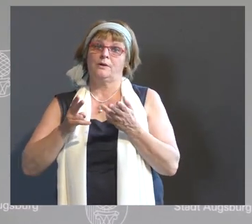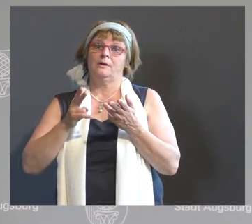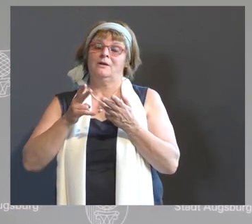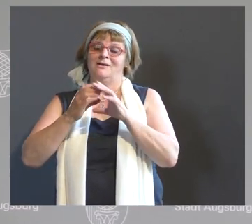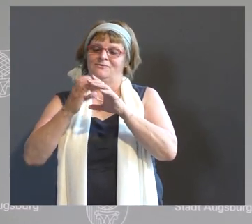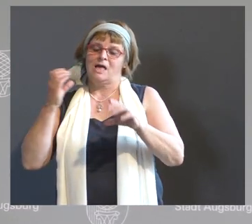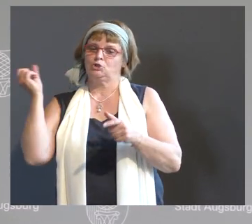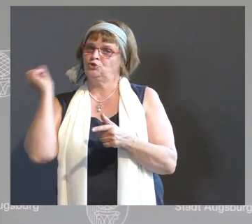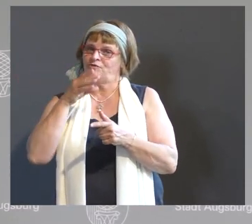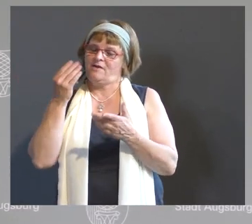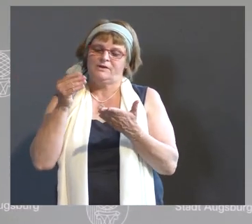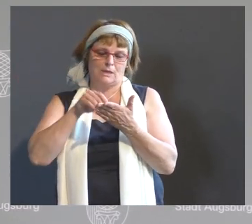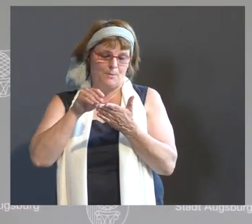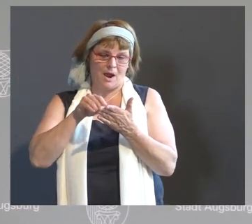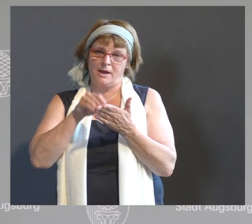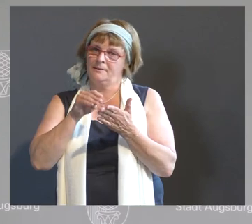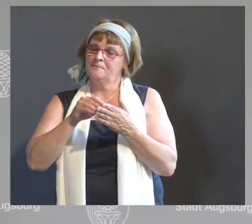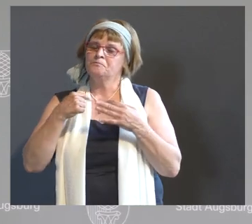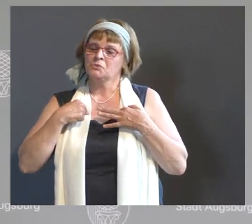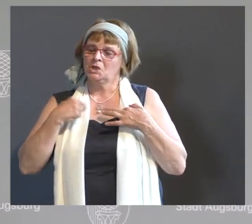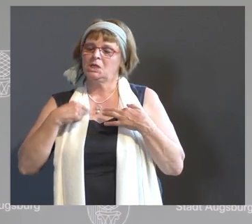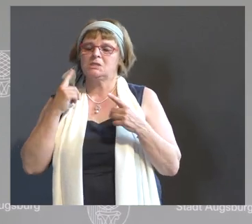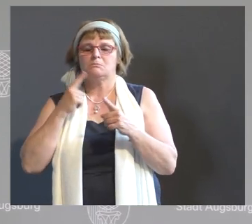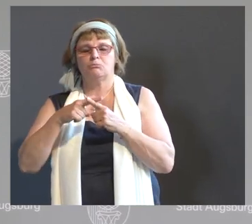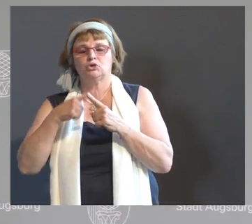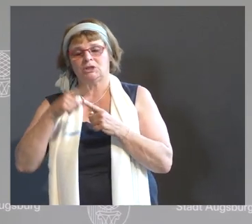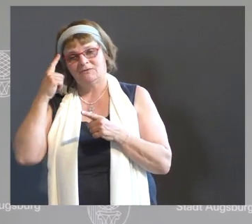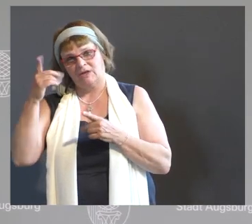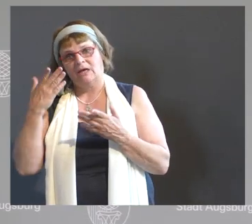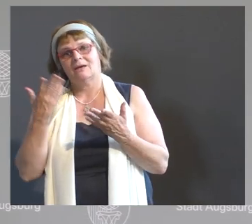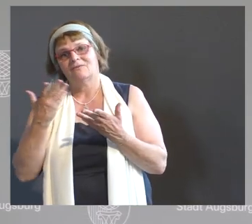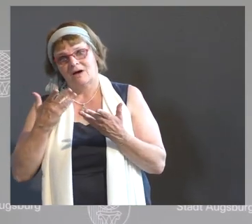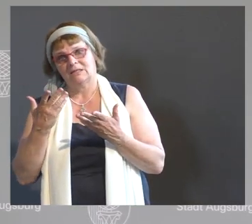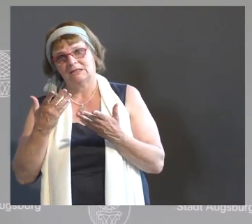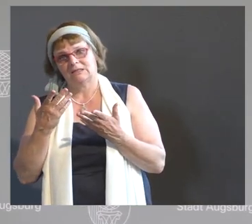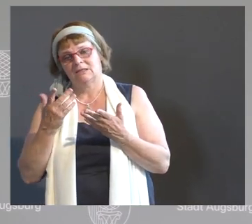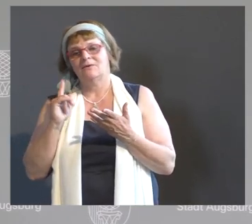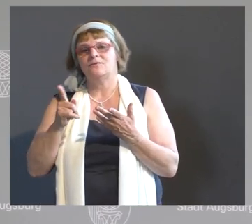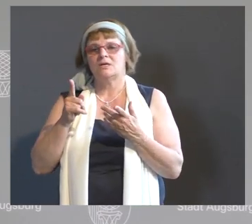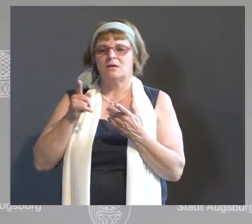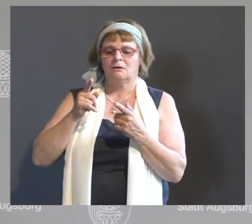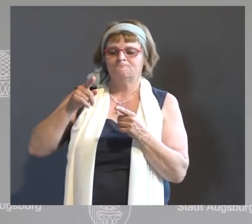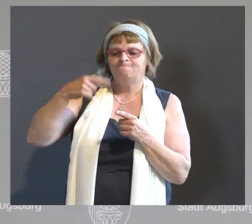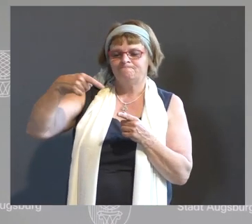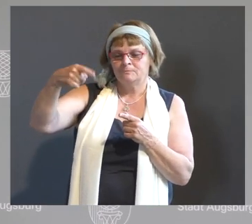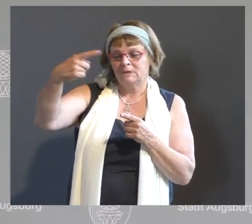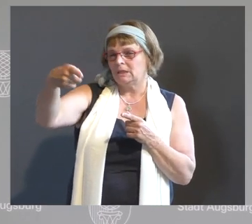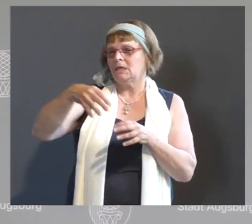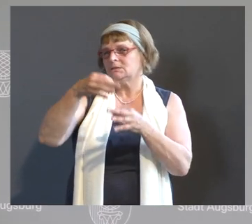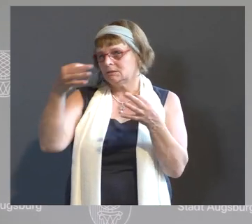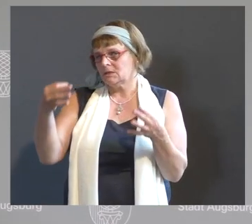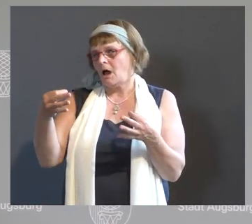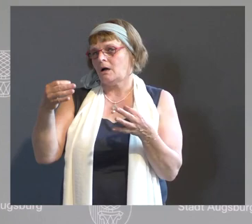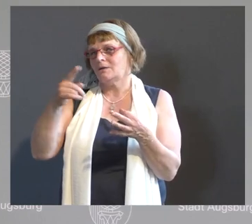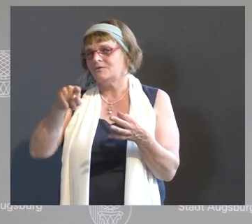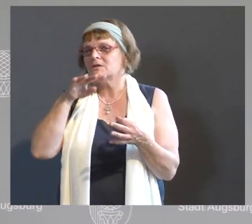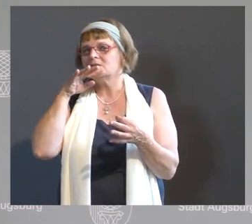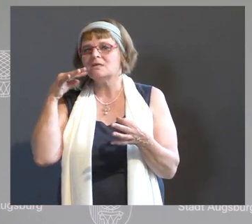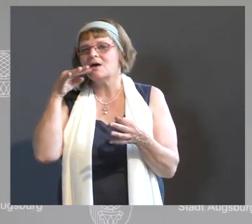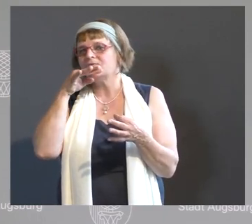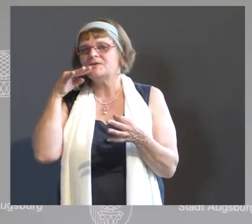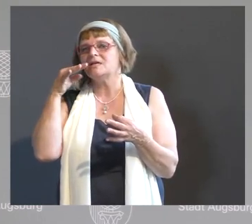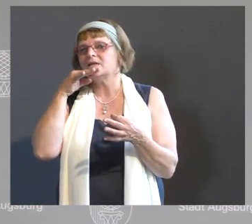wie gesagt, da bin ich sehr, sehr zuversichtlich, dass wir in den nächsten Tagen sehr viele